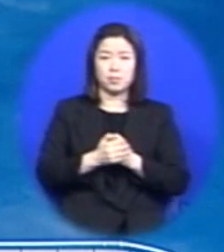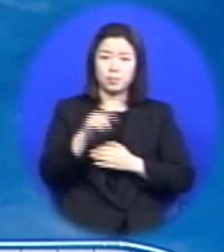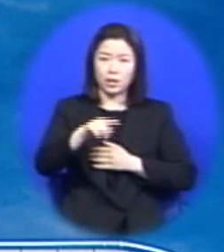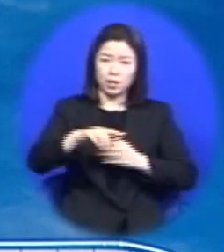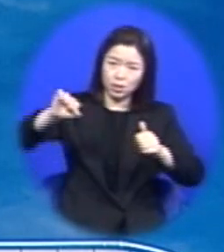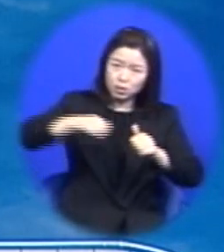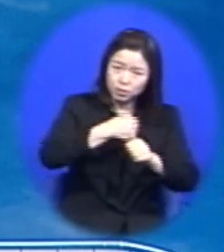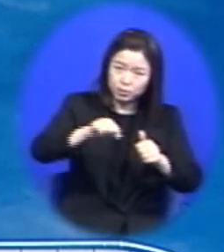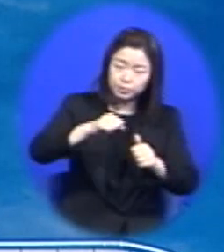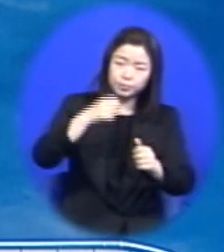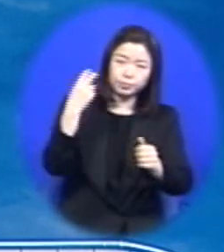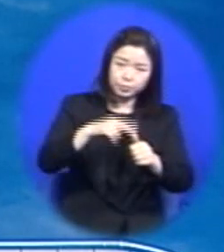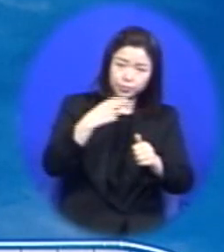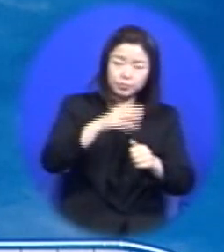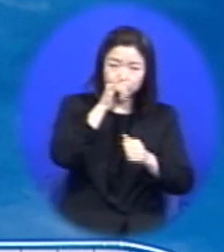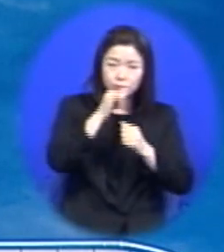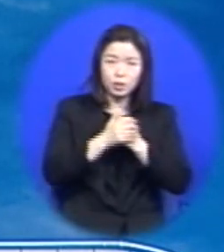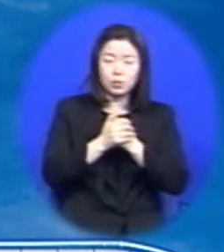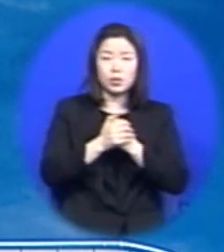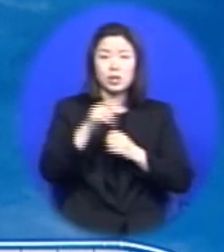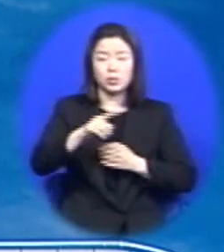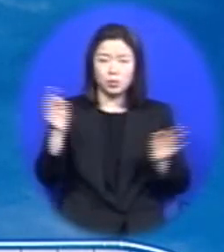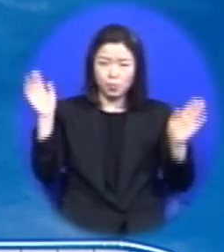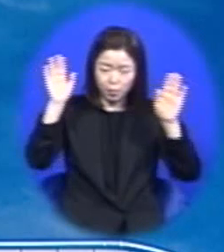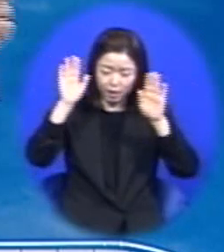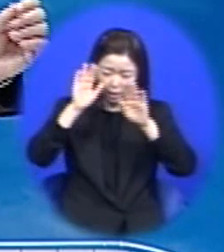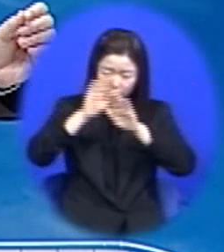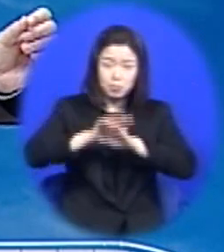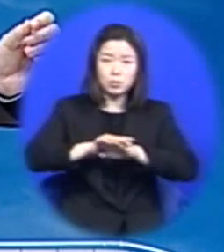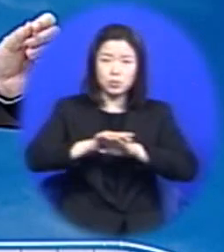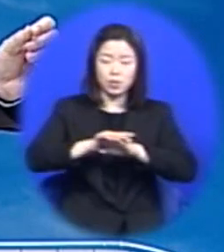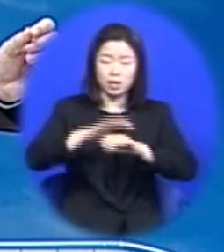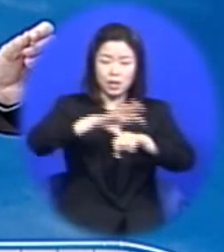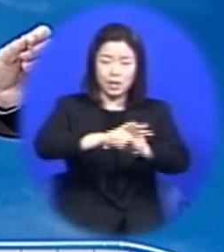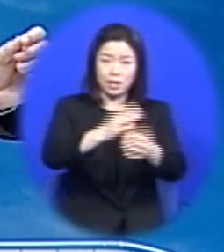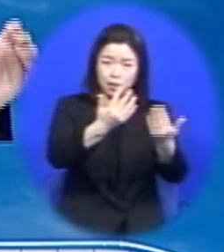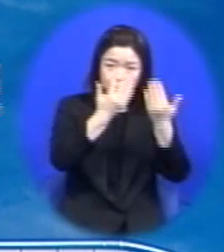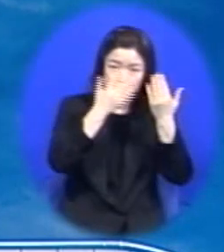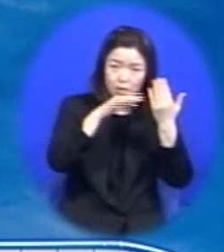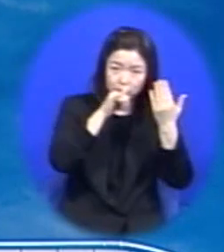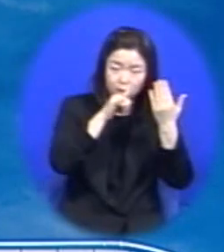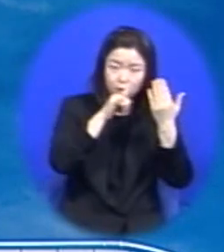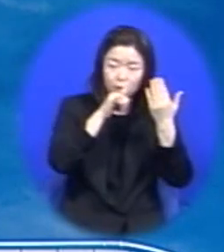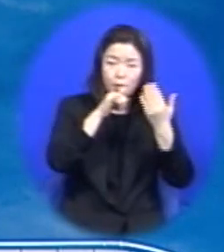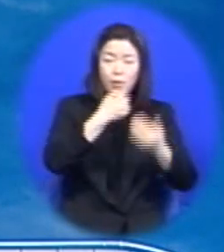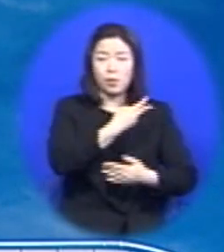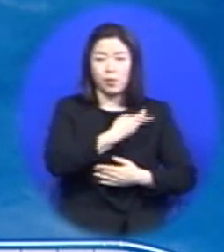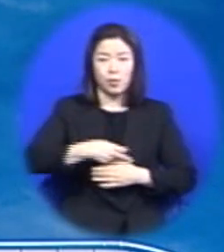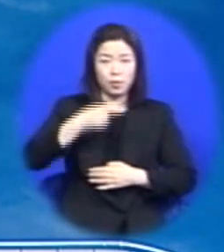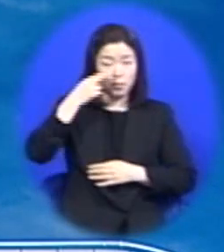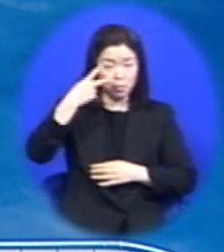맞고 그리고 한밤중에 감옥에 처박혔습니다. 바울과 실라가.